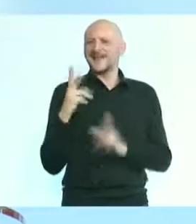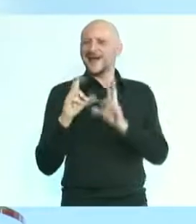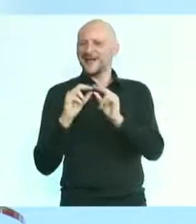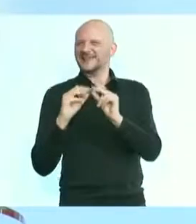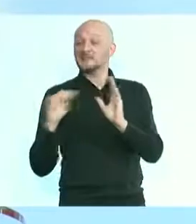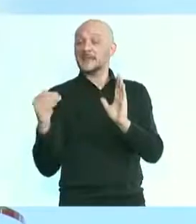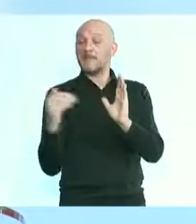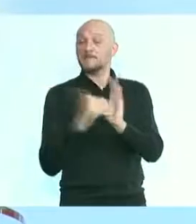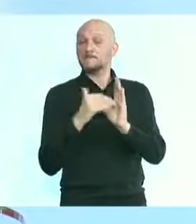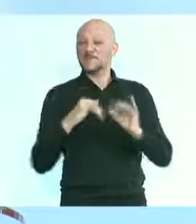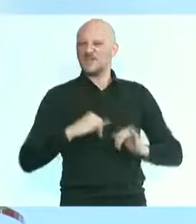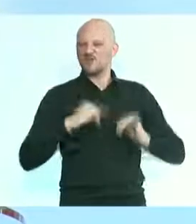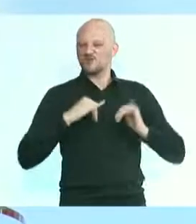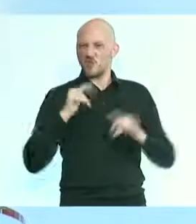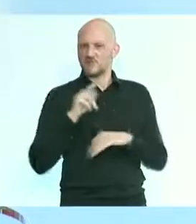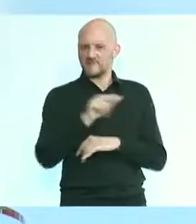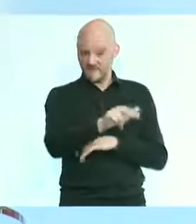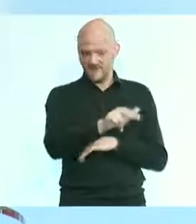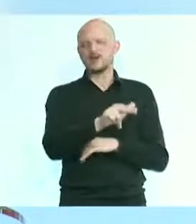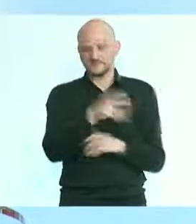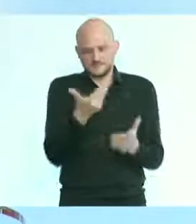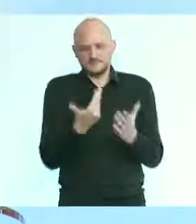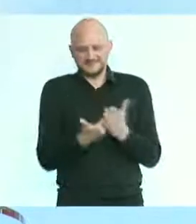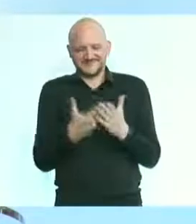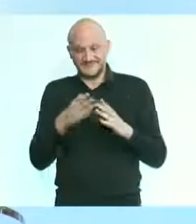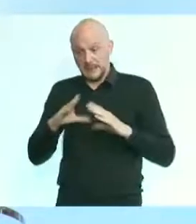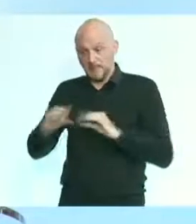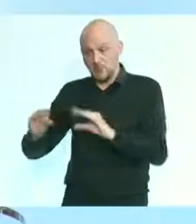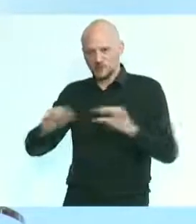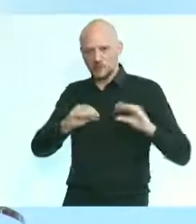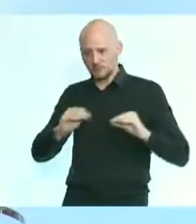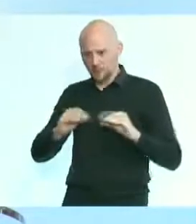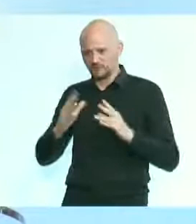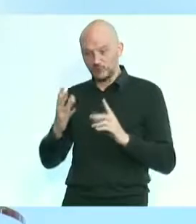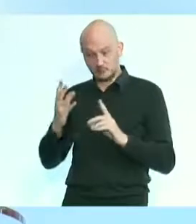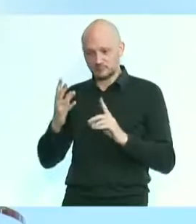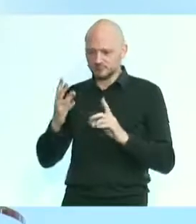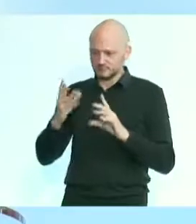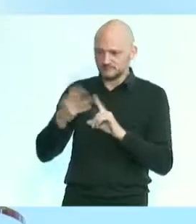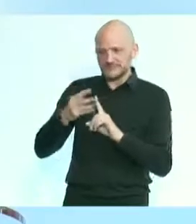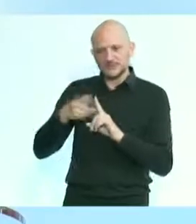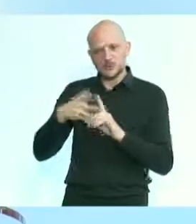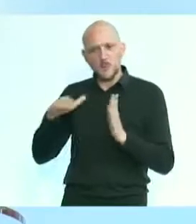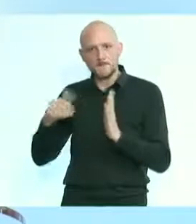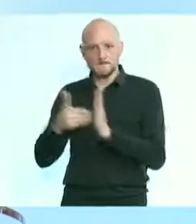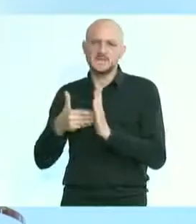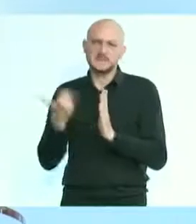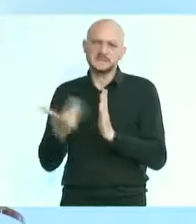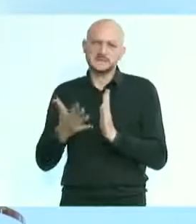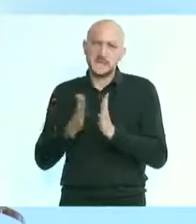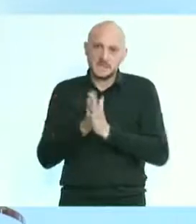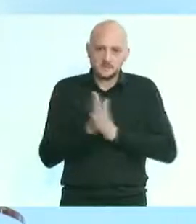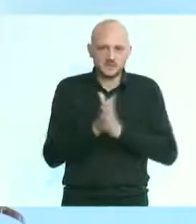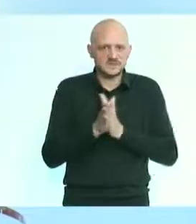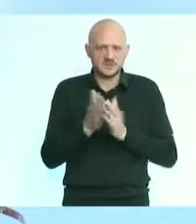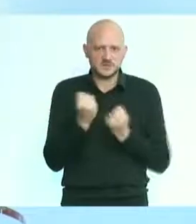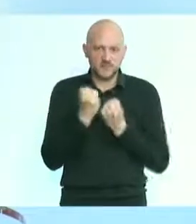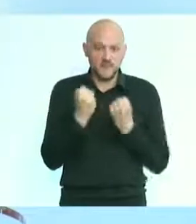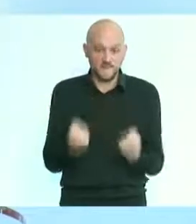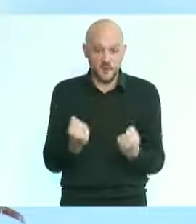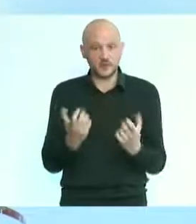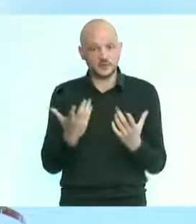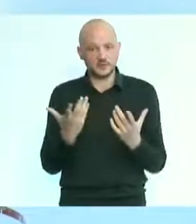pour ces ambassadeurs de l'accessibilité. C'est une ambition forte qui a pour but, il faut le rappeler, de bénéficier de